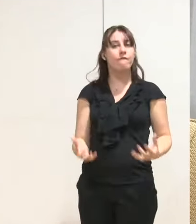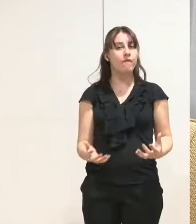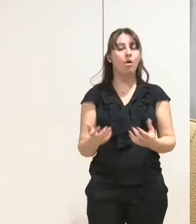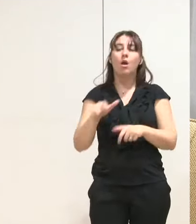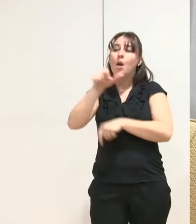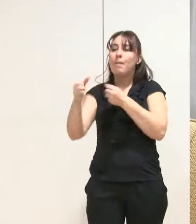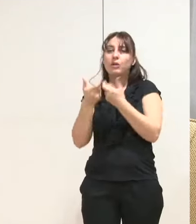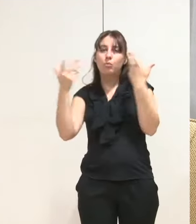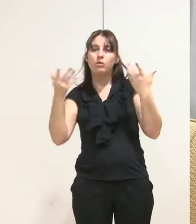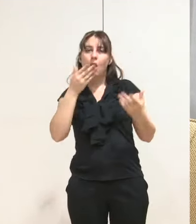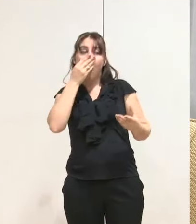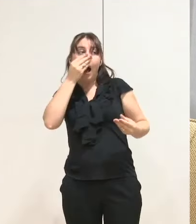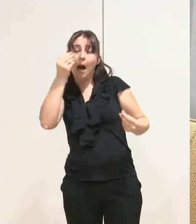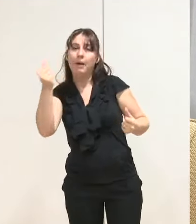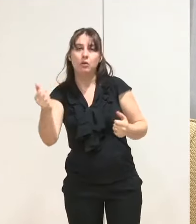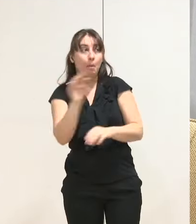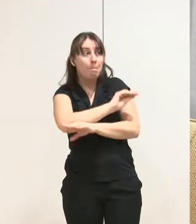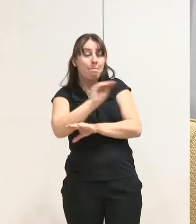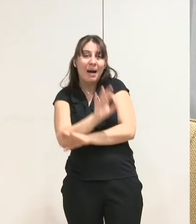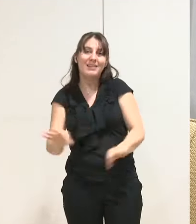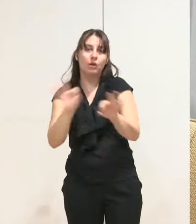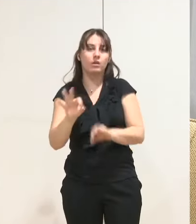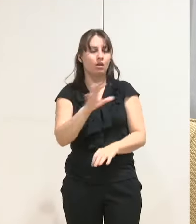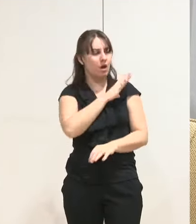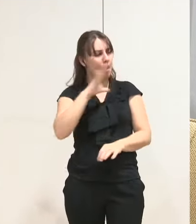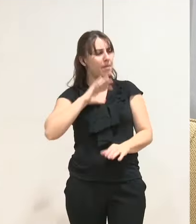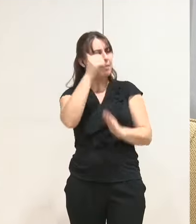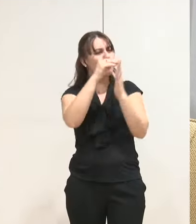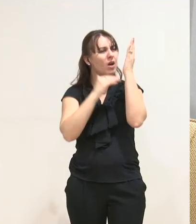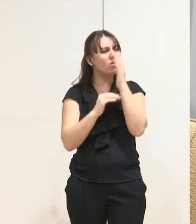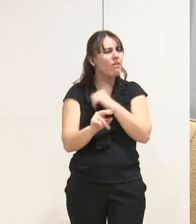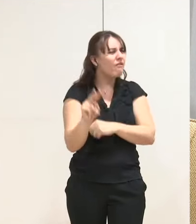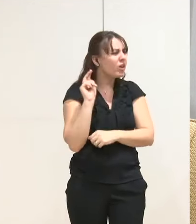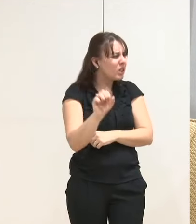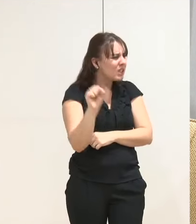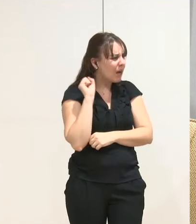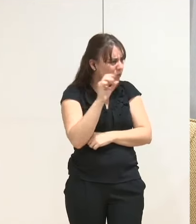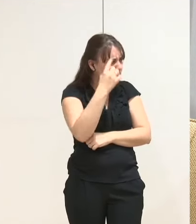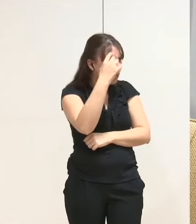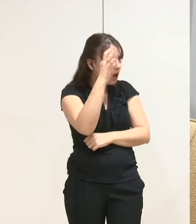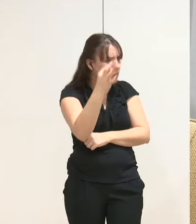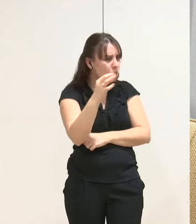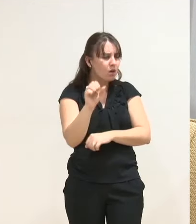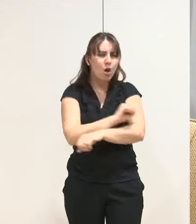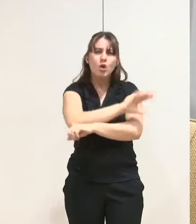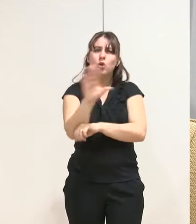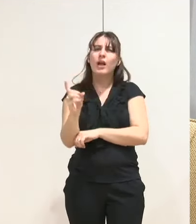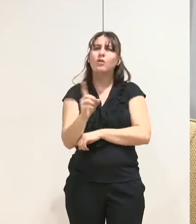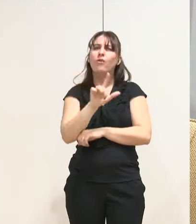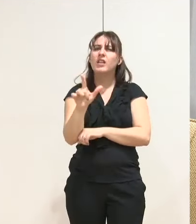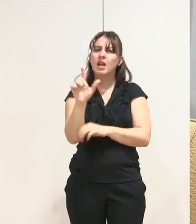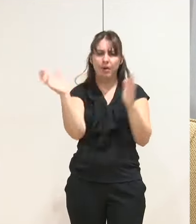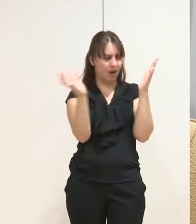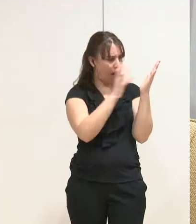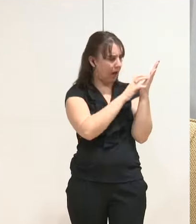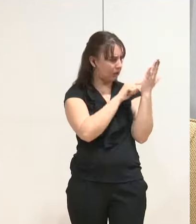sentiment d'insécurité madame la première adjointe si c'était vendredi ou samedi je crois vous dans un communiqué qui est paru dans Le Dauphin libéré